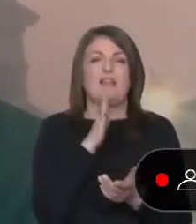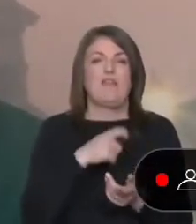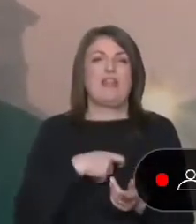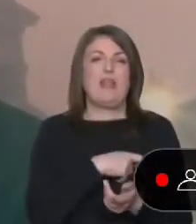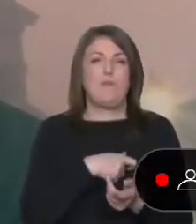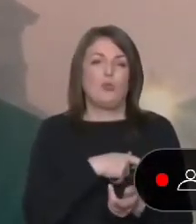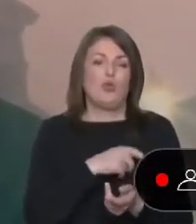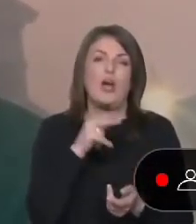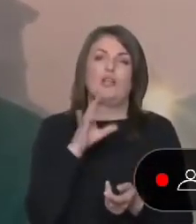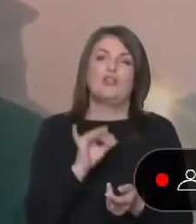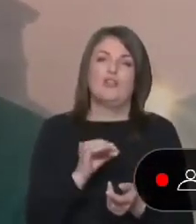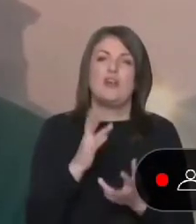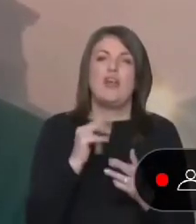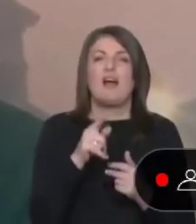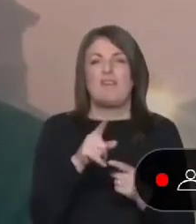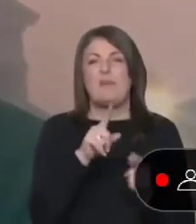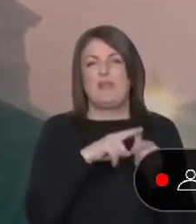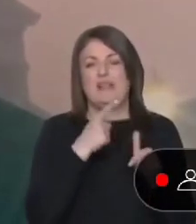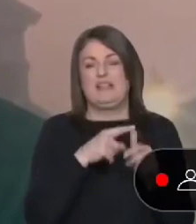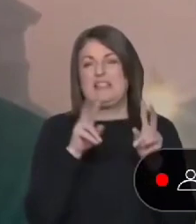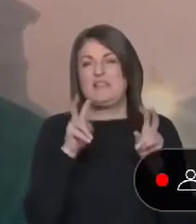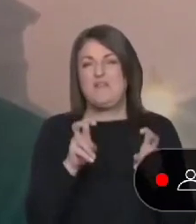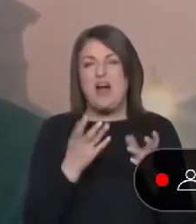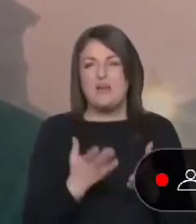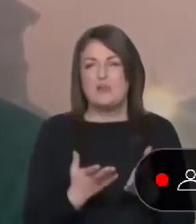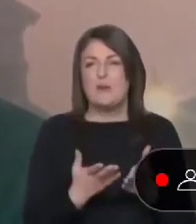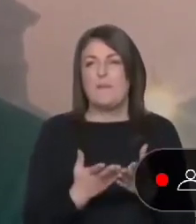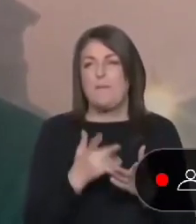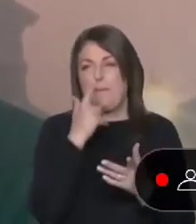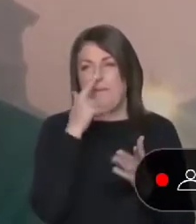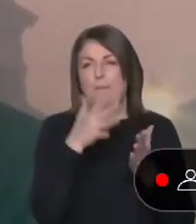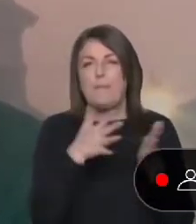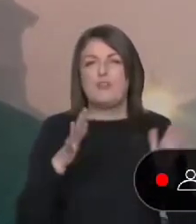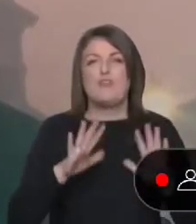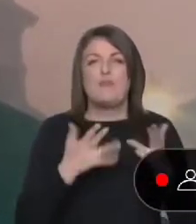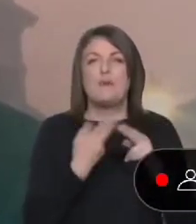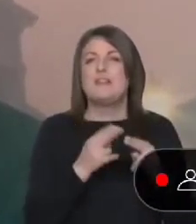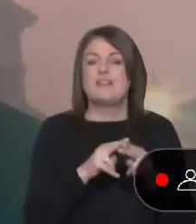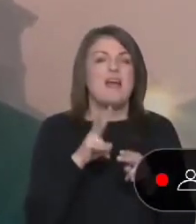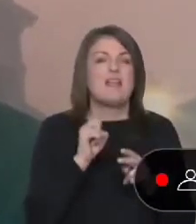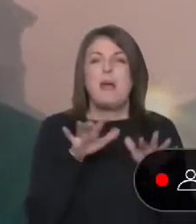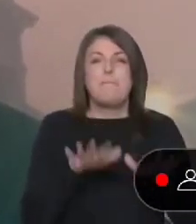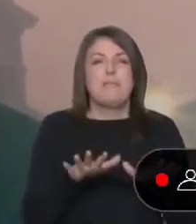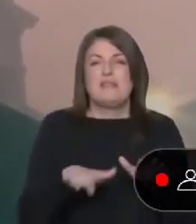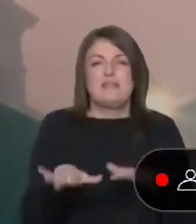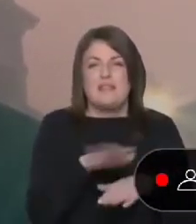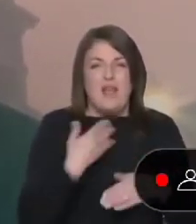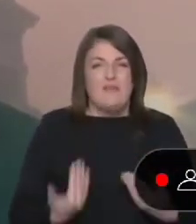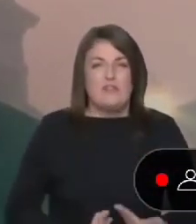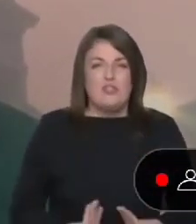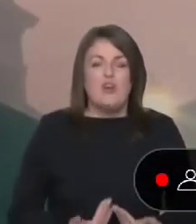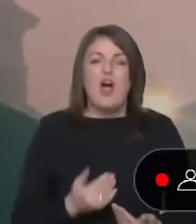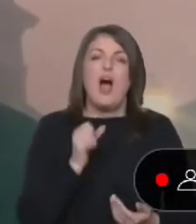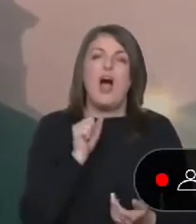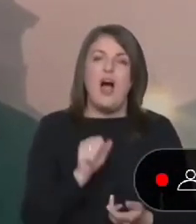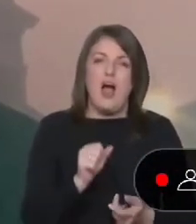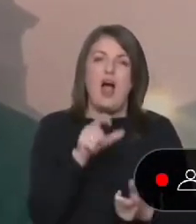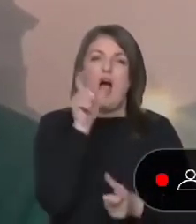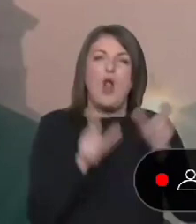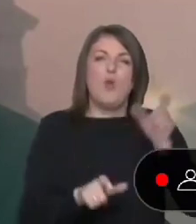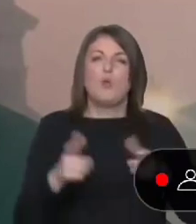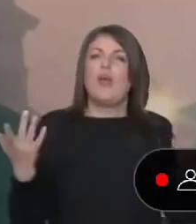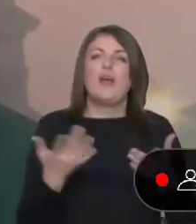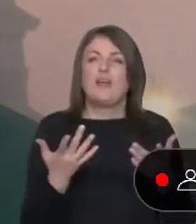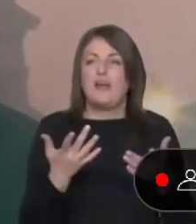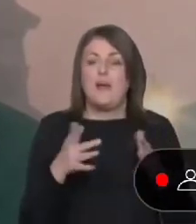там Чи як воно там називаються більшістю випадків це навіть не місцеві а люди